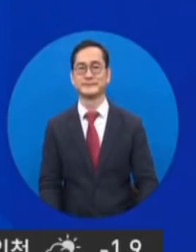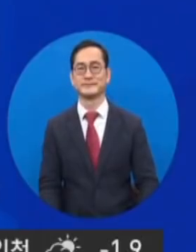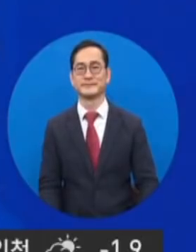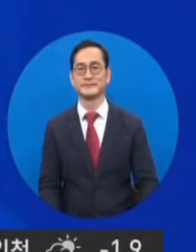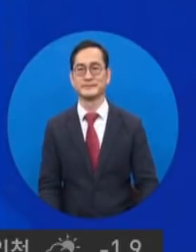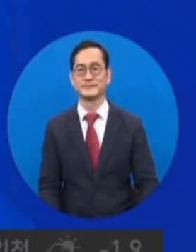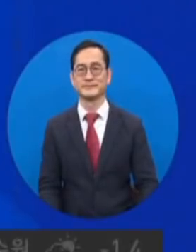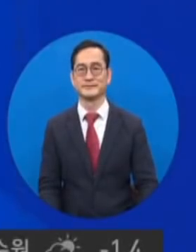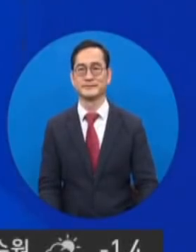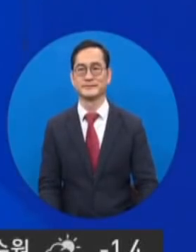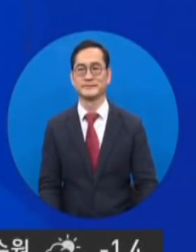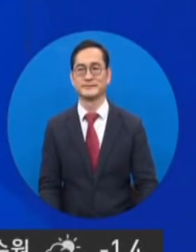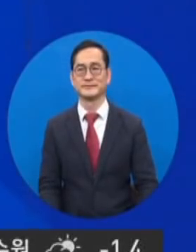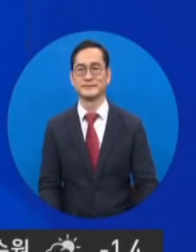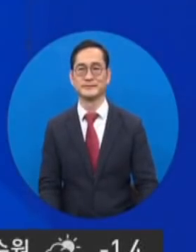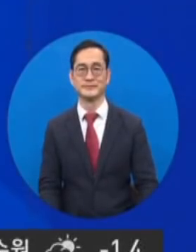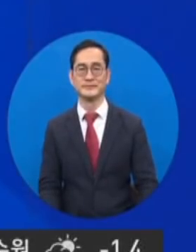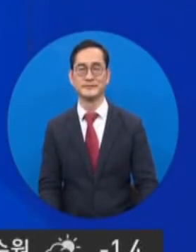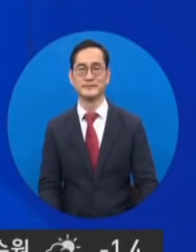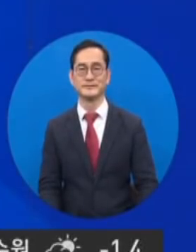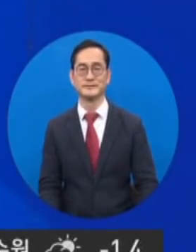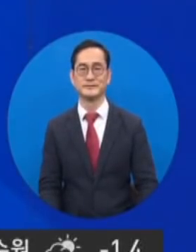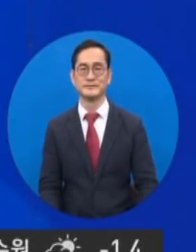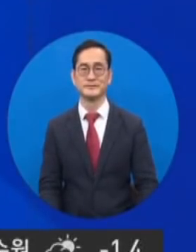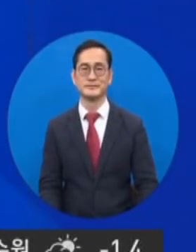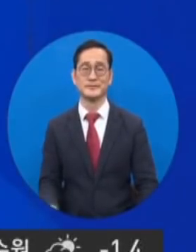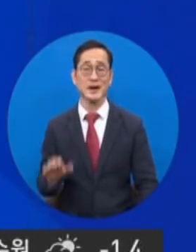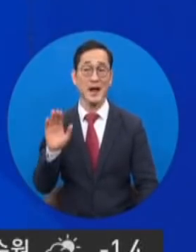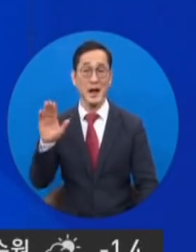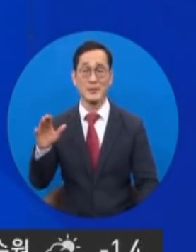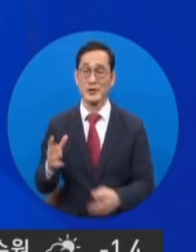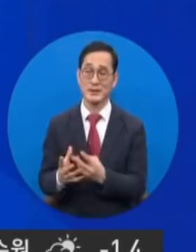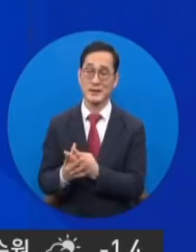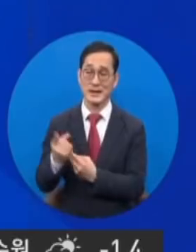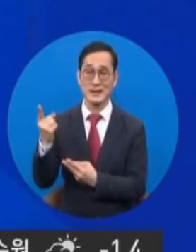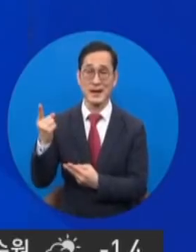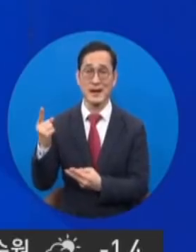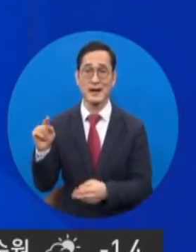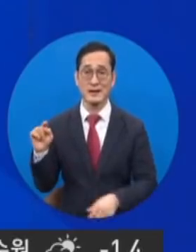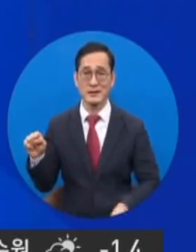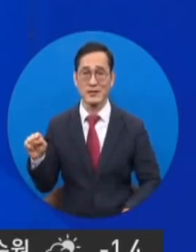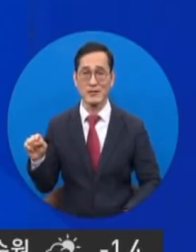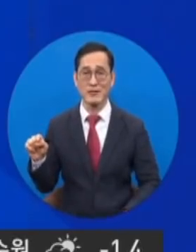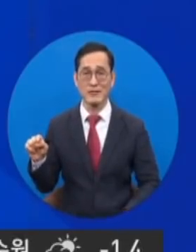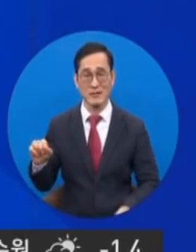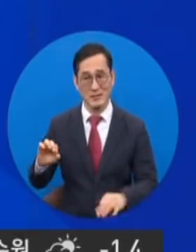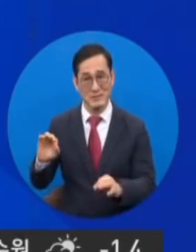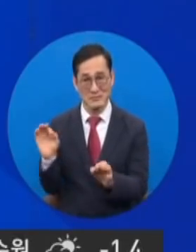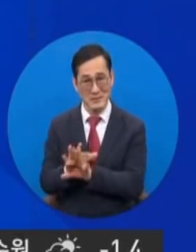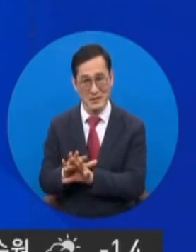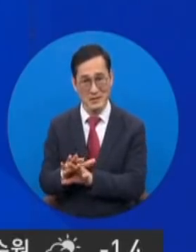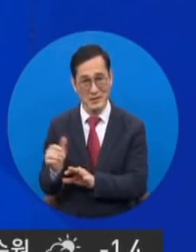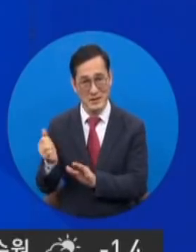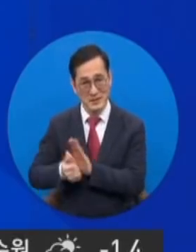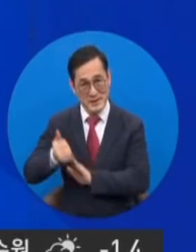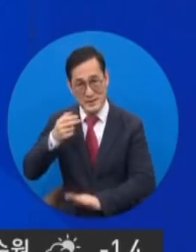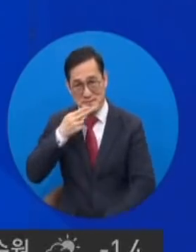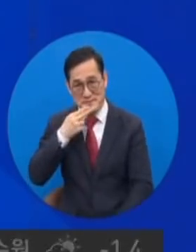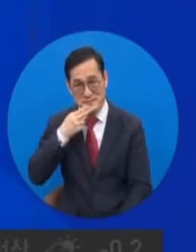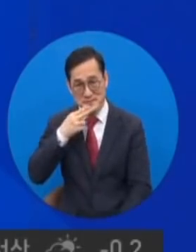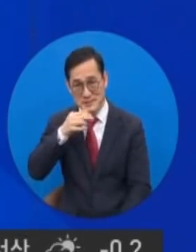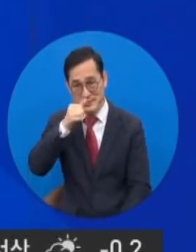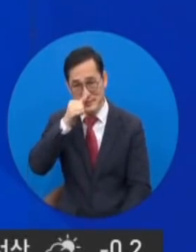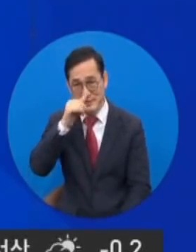많은 변수들이 있지만 뭐니 뭐니 해도 단일화가 이제 앞으로 남은 보름간의 가장 큰 변수로 논의가 되고 있죠.